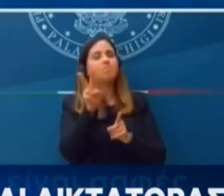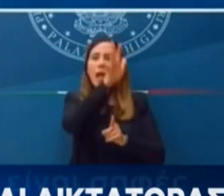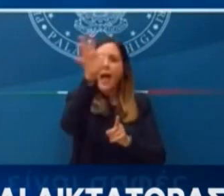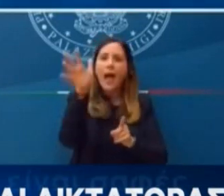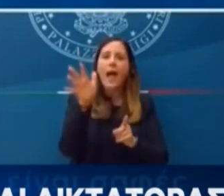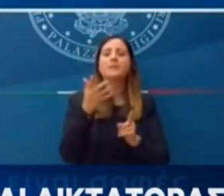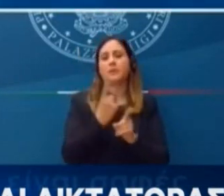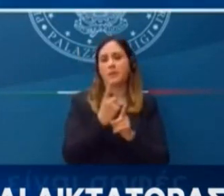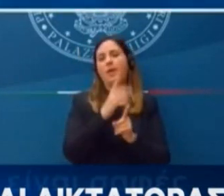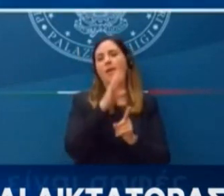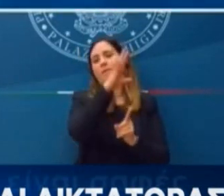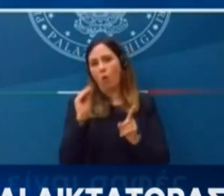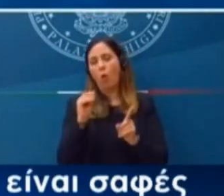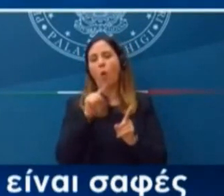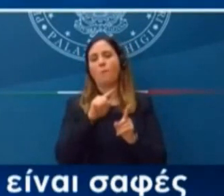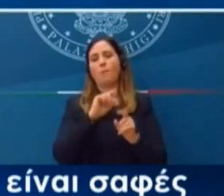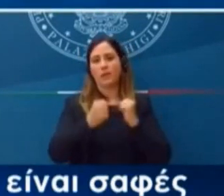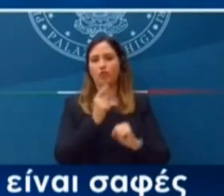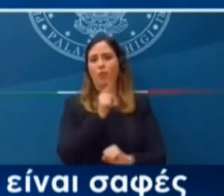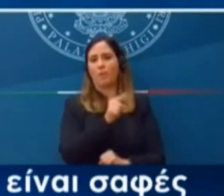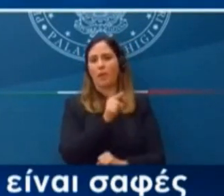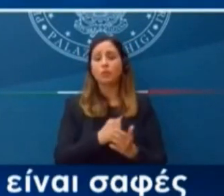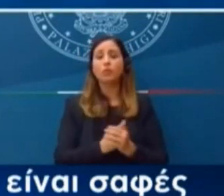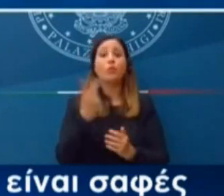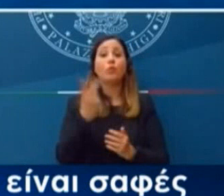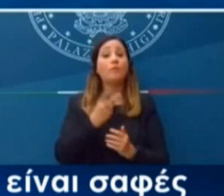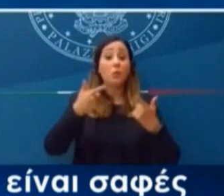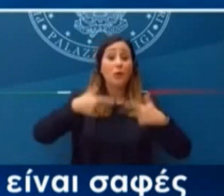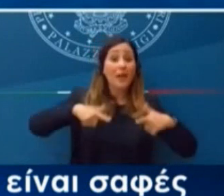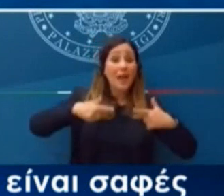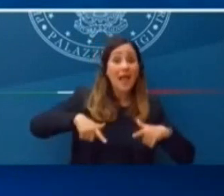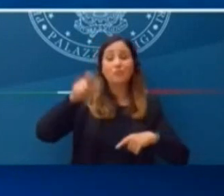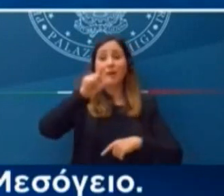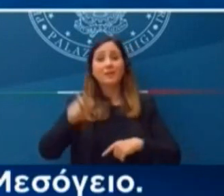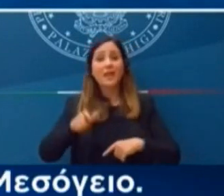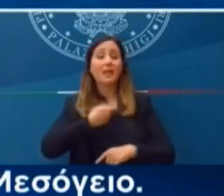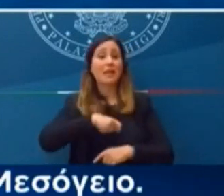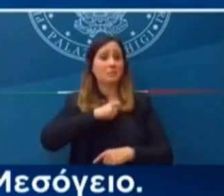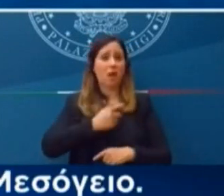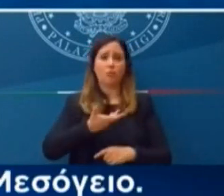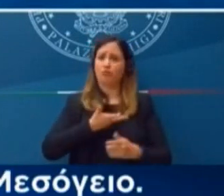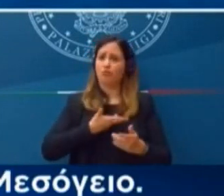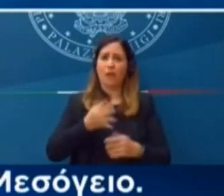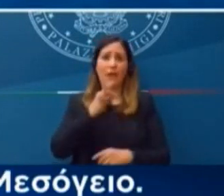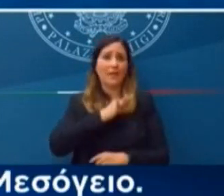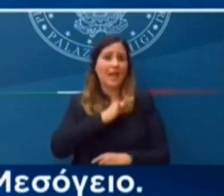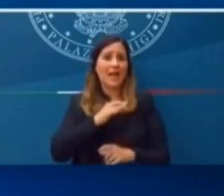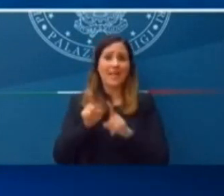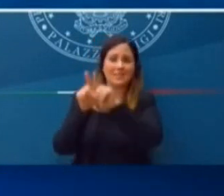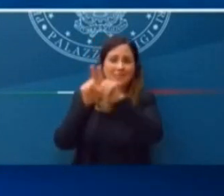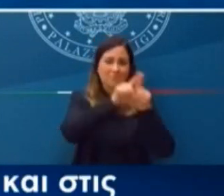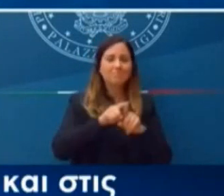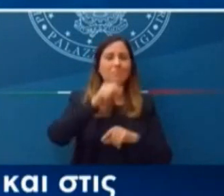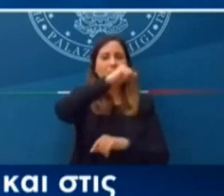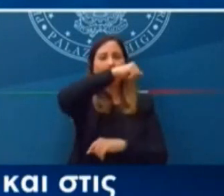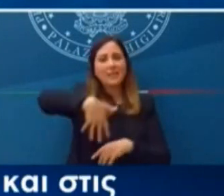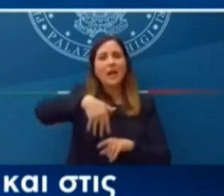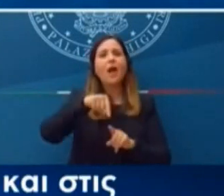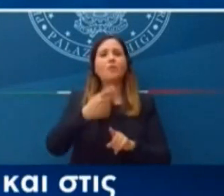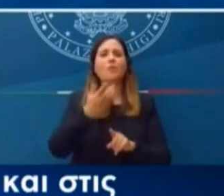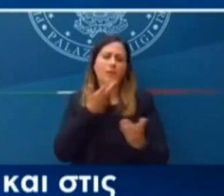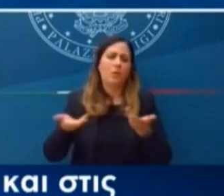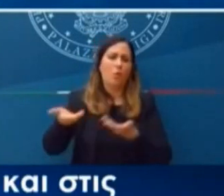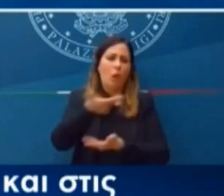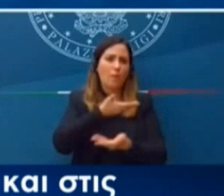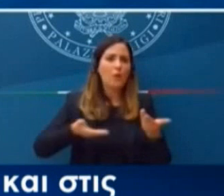quanto riguarda la collaborazione, è chiaro che Grecia, Italia e anche Spagna hanno interessi in comune nel Mediterraneo. Questa